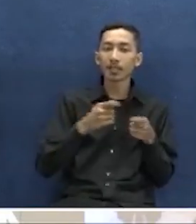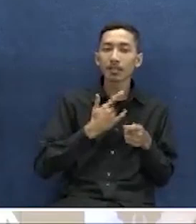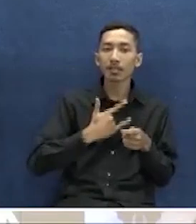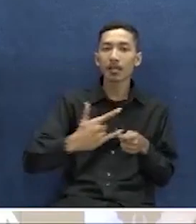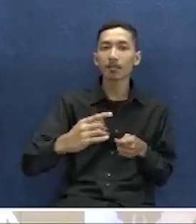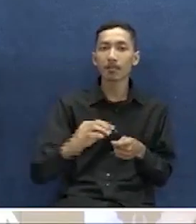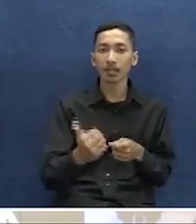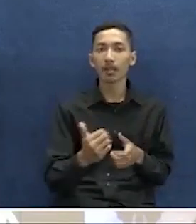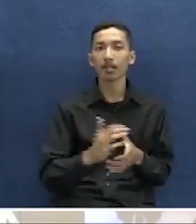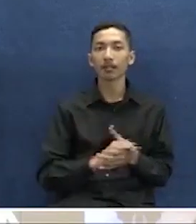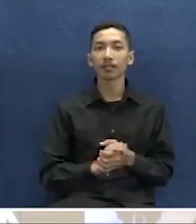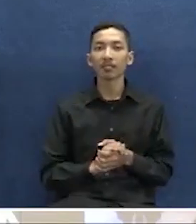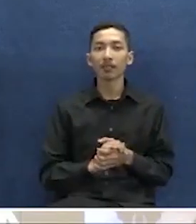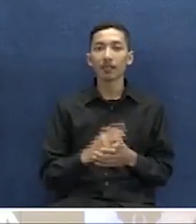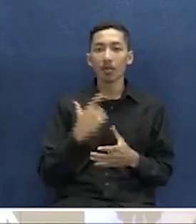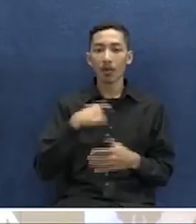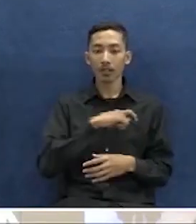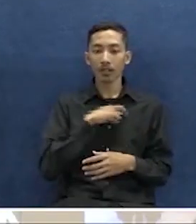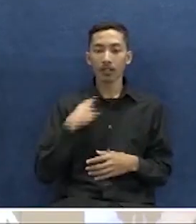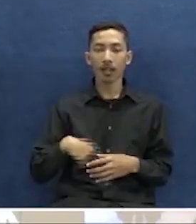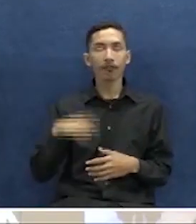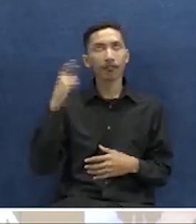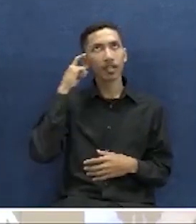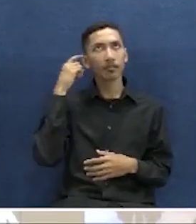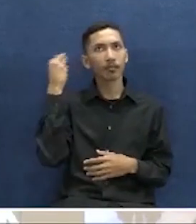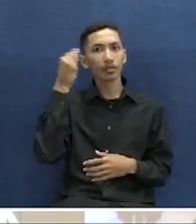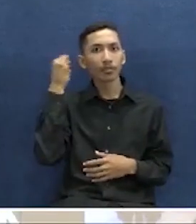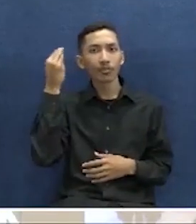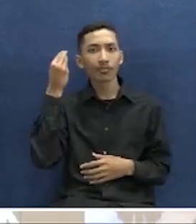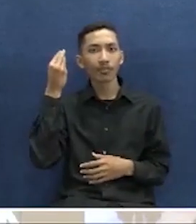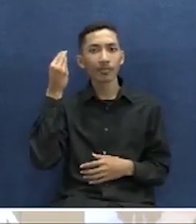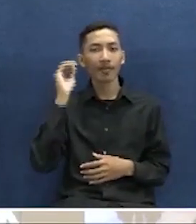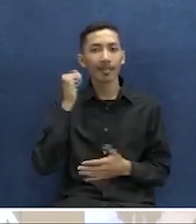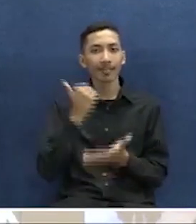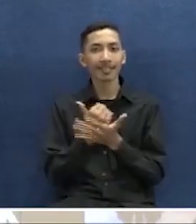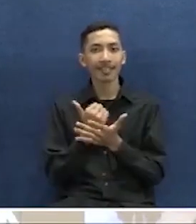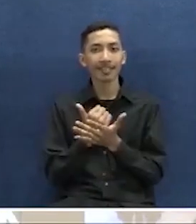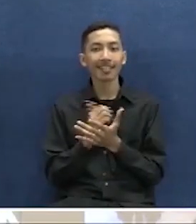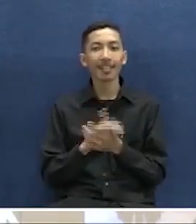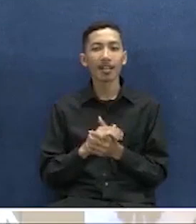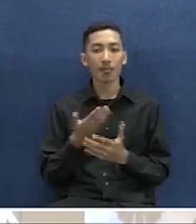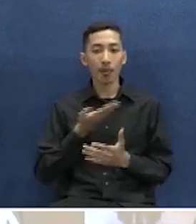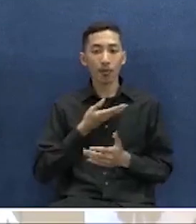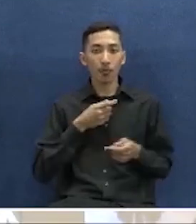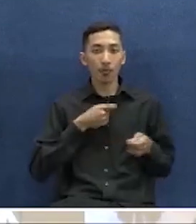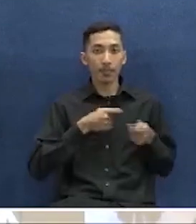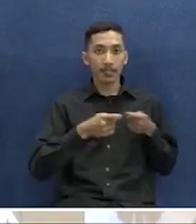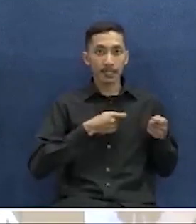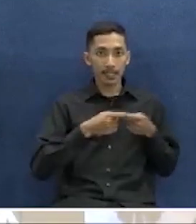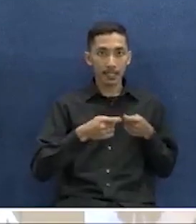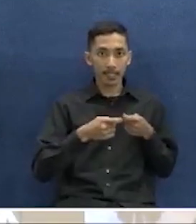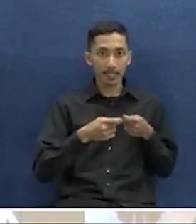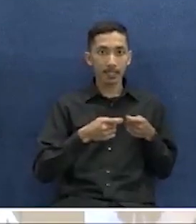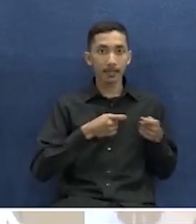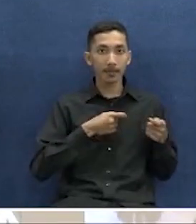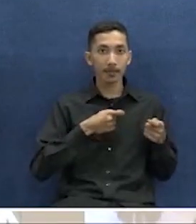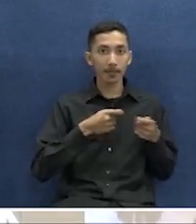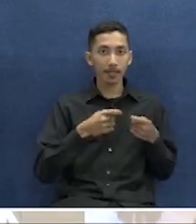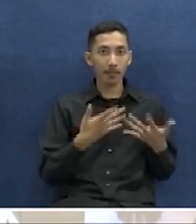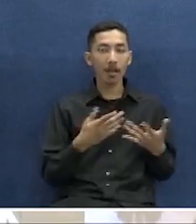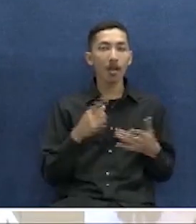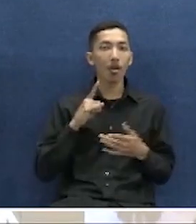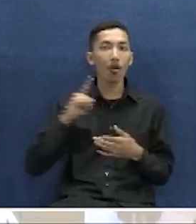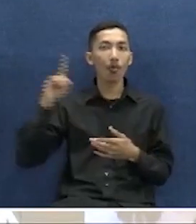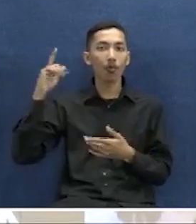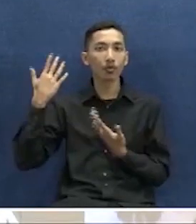orang Cina pun bingung nggak akan bisa kepikiran kesana karena seperti tadi ya sesuatu kita bisniskan bisnis yang tidak akan rugi Allah janjikan